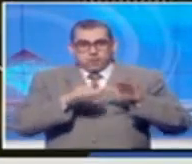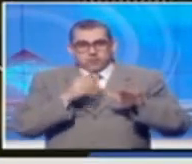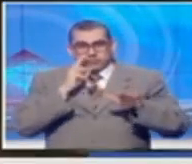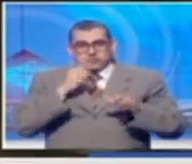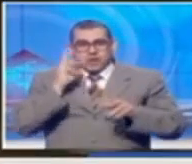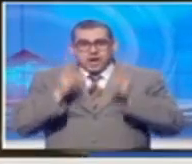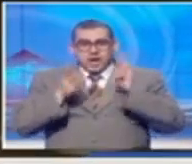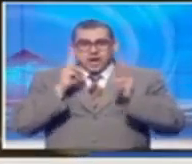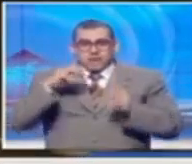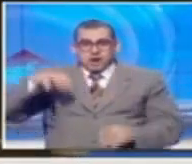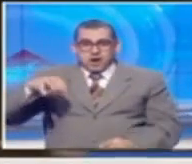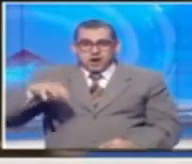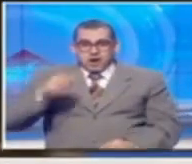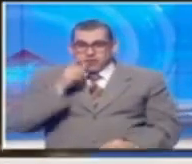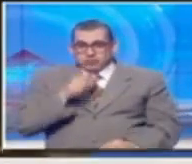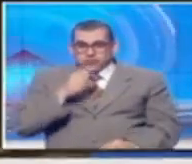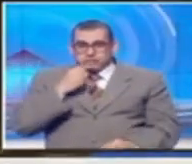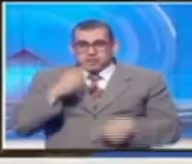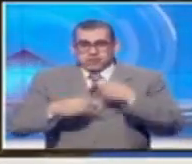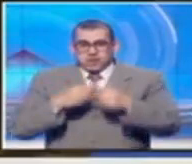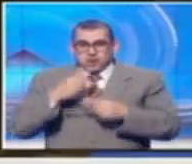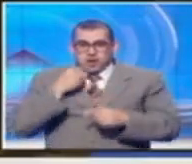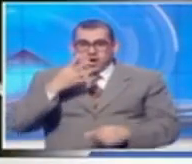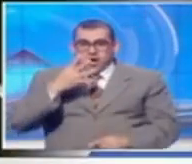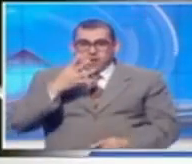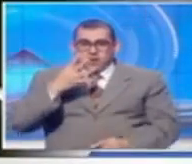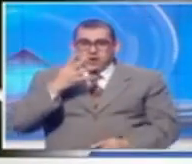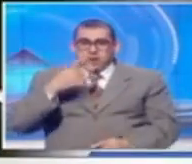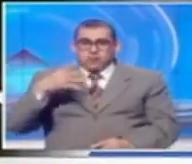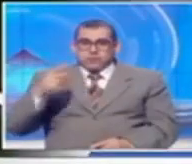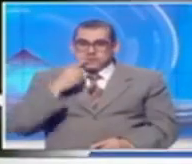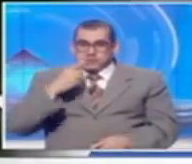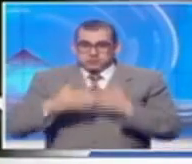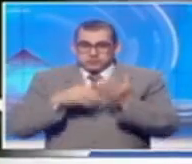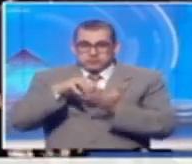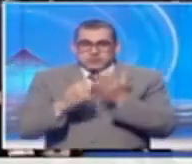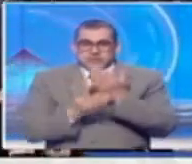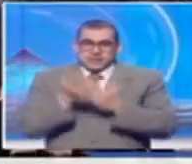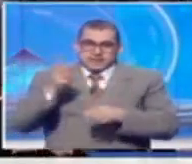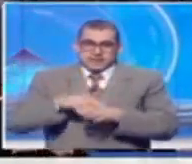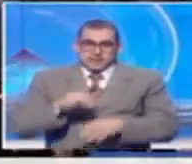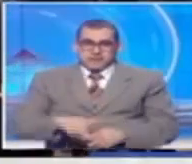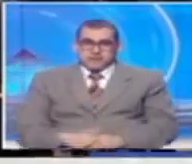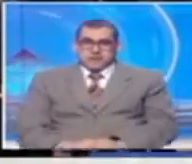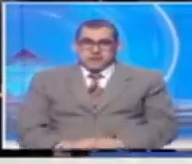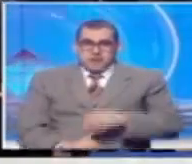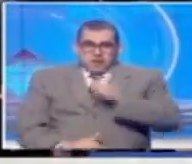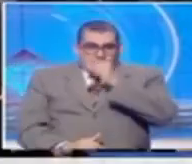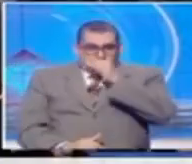مهرجان القاهرة السينمائي في دورته 44 من جديد.